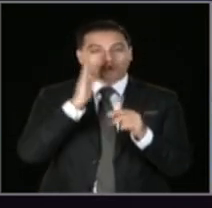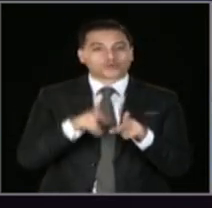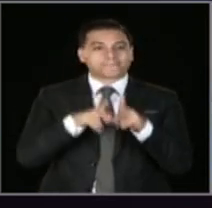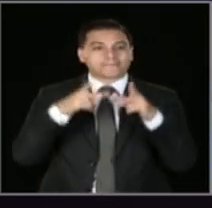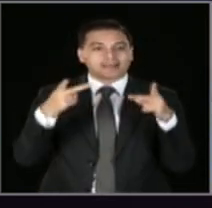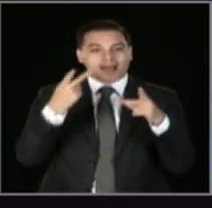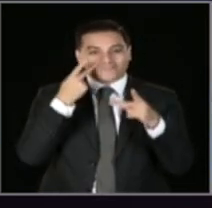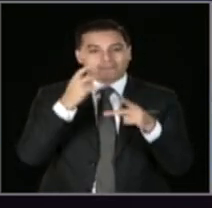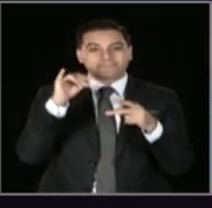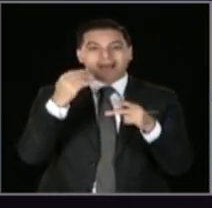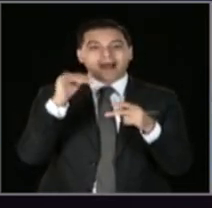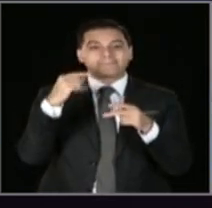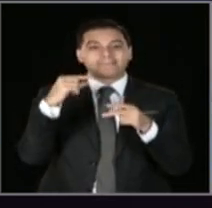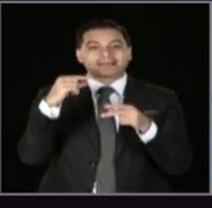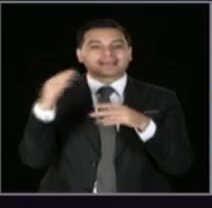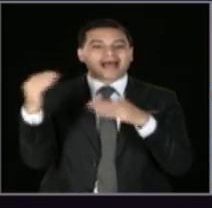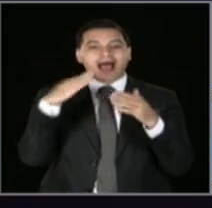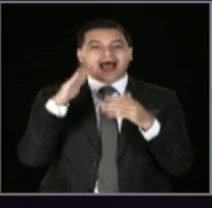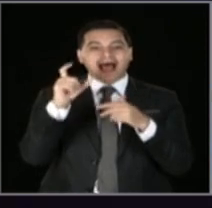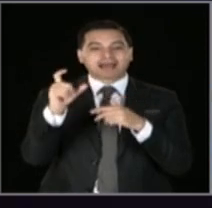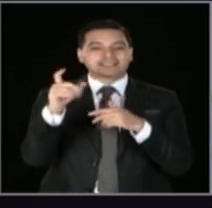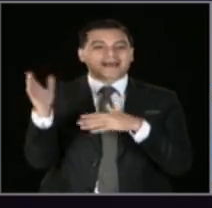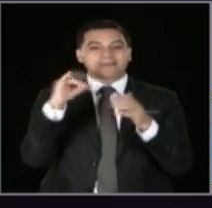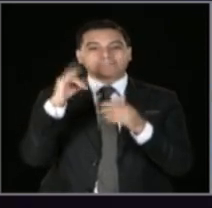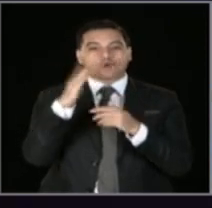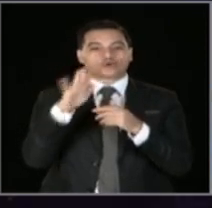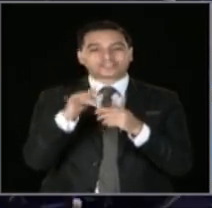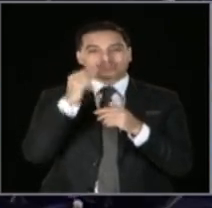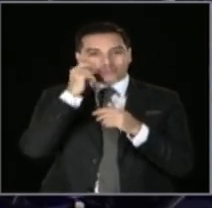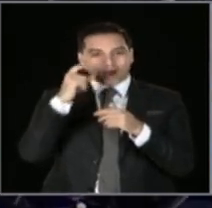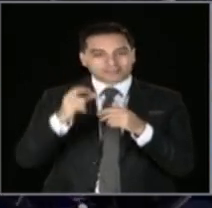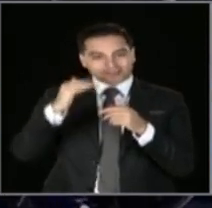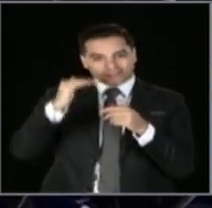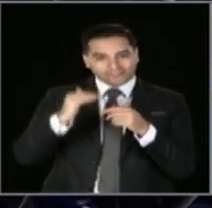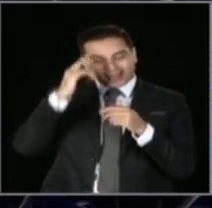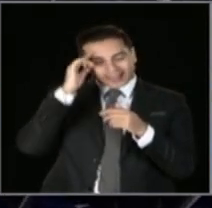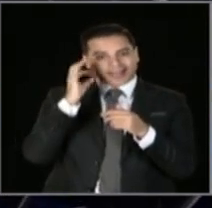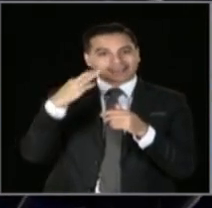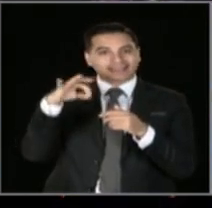باختلاف، محمد حسن مرسي الفتى الذهبي.